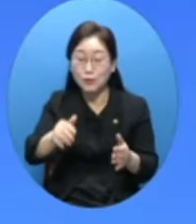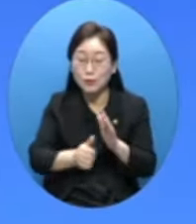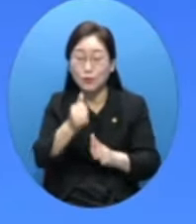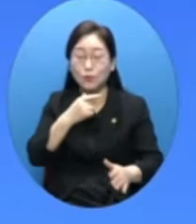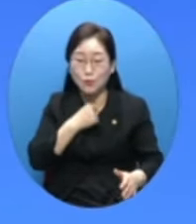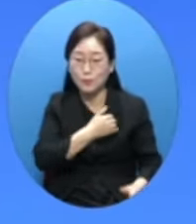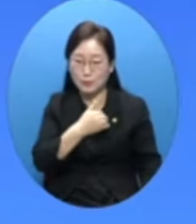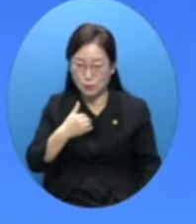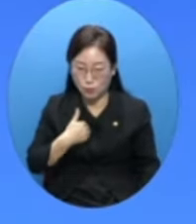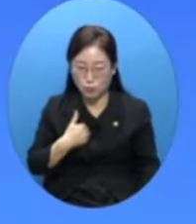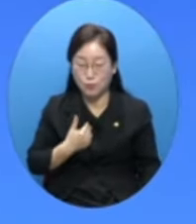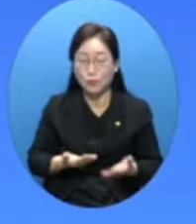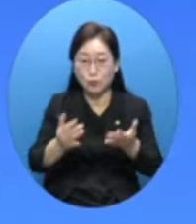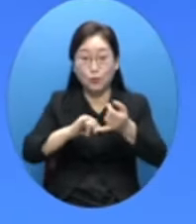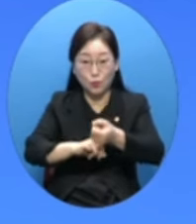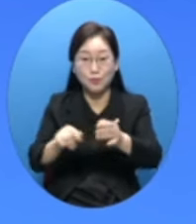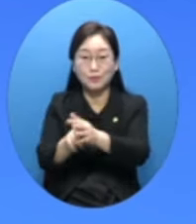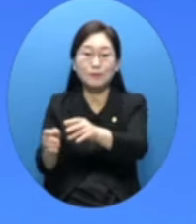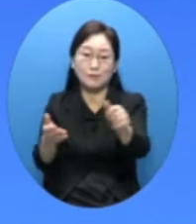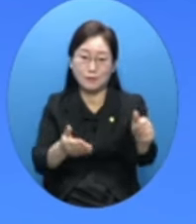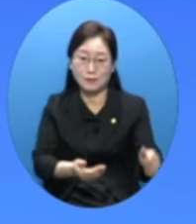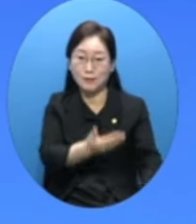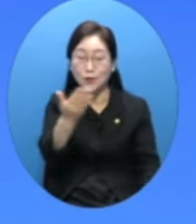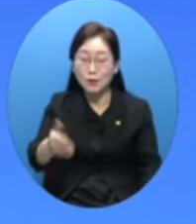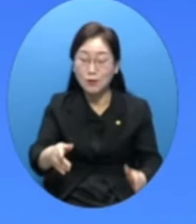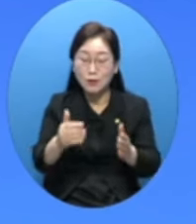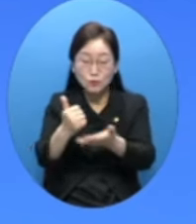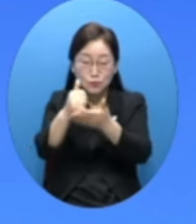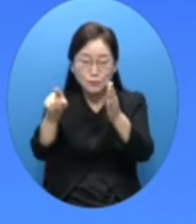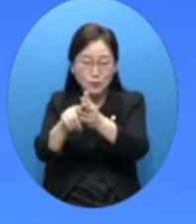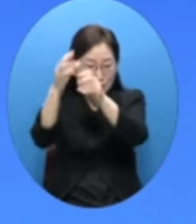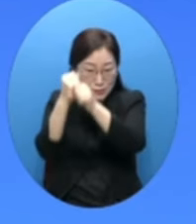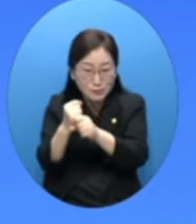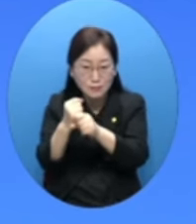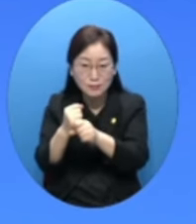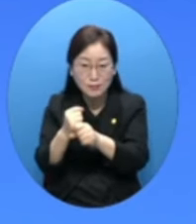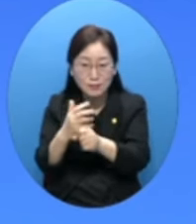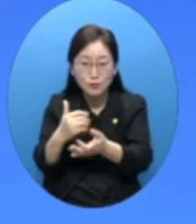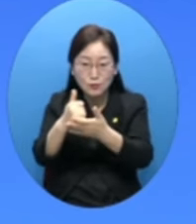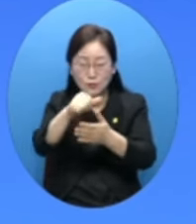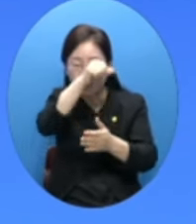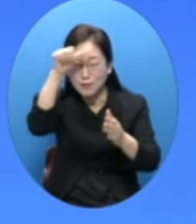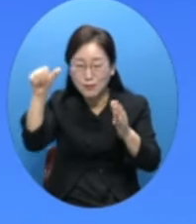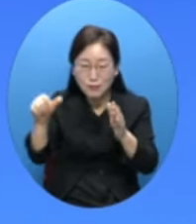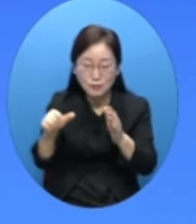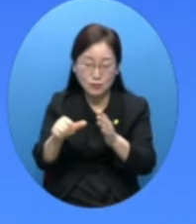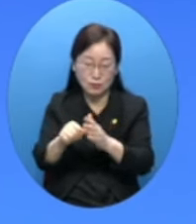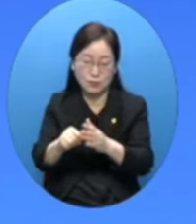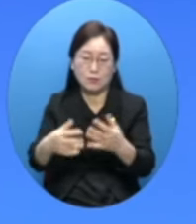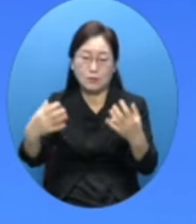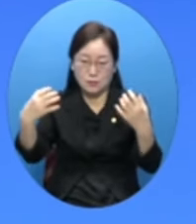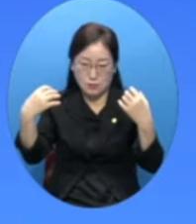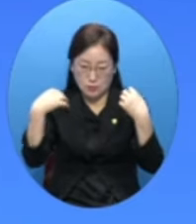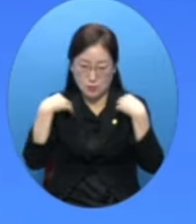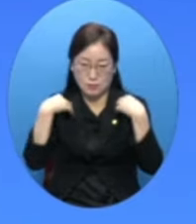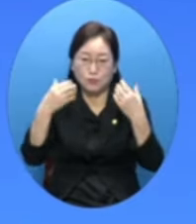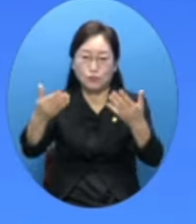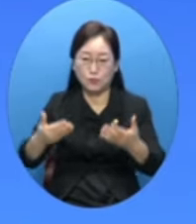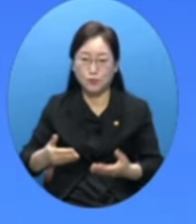해 주실 것입니다. 여러분, 주님만 믿고 의자가 나가면 주님이 우리의 일생을 책임져 주십니다.